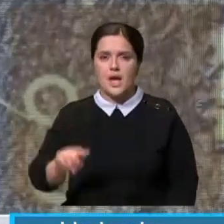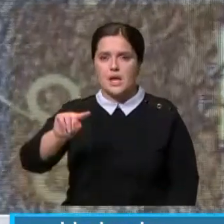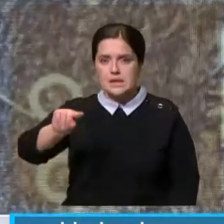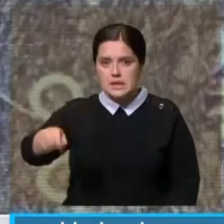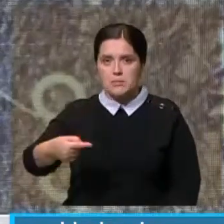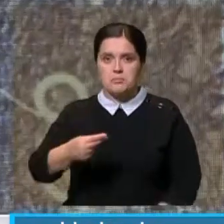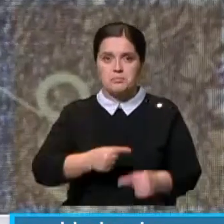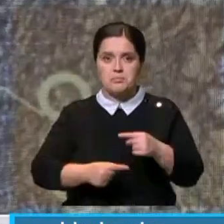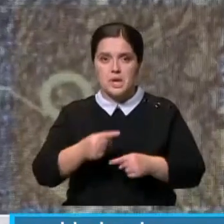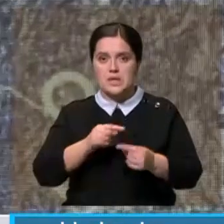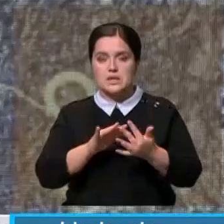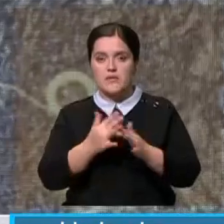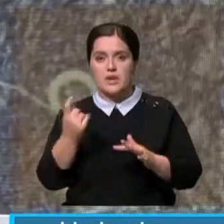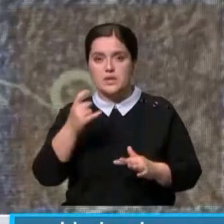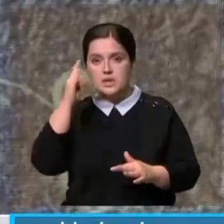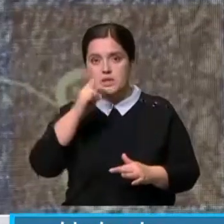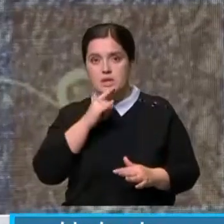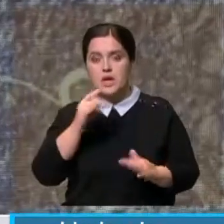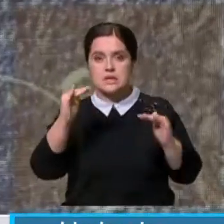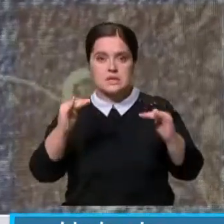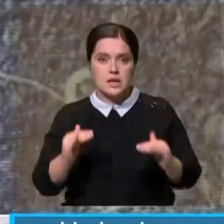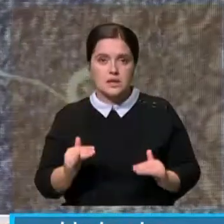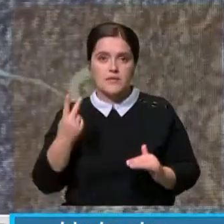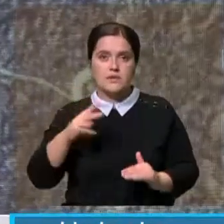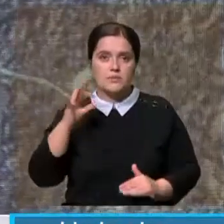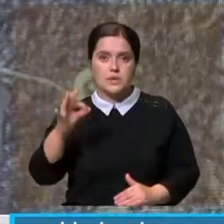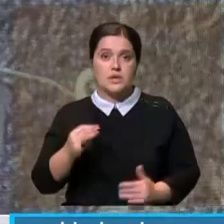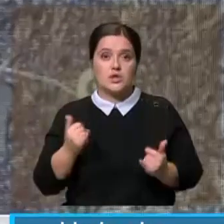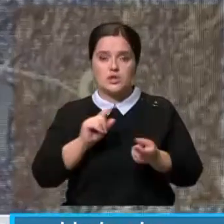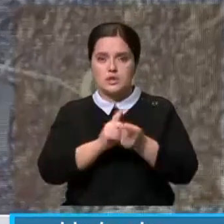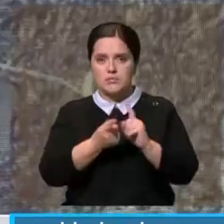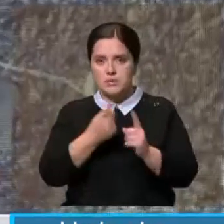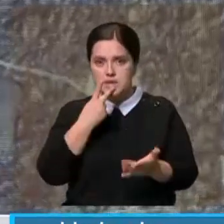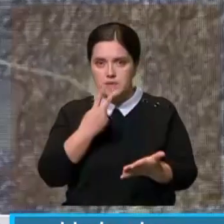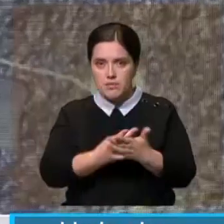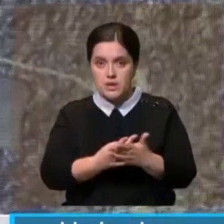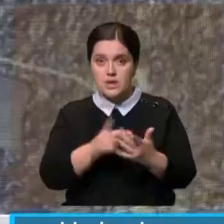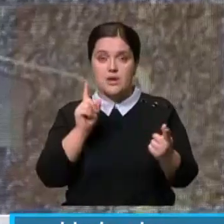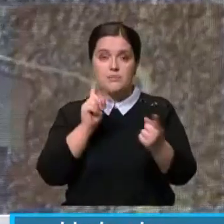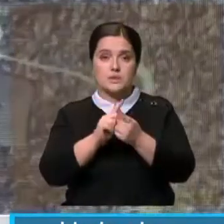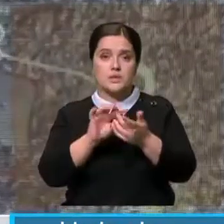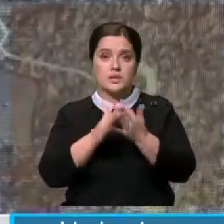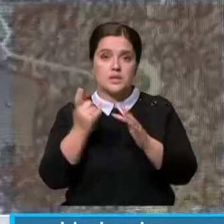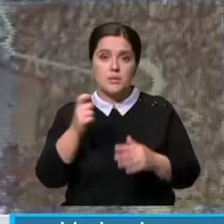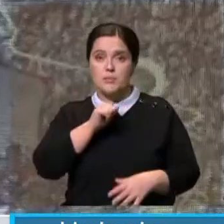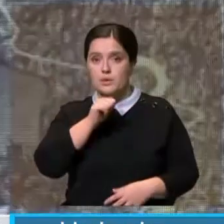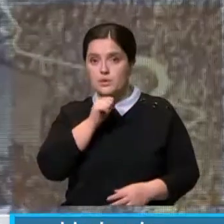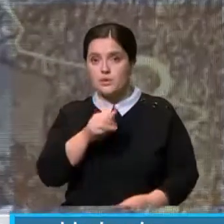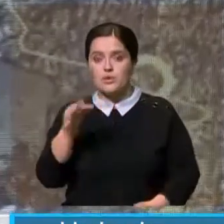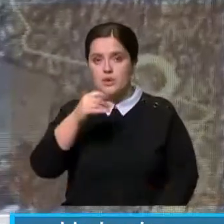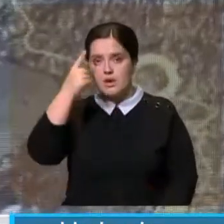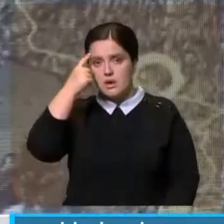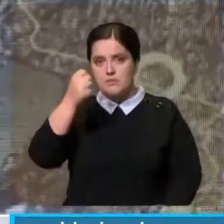Требования к предпринимателям сферы сельского хозяйства в Казахстане сократят на 20%. Сейчас их пересматривают. Об этом на встрече с аграриями